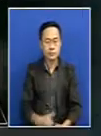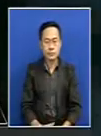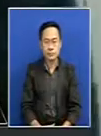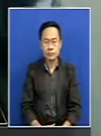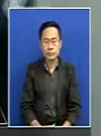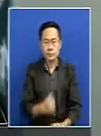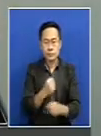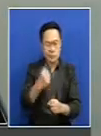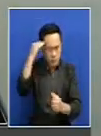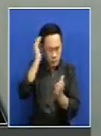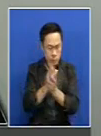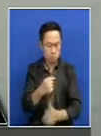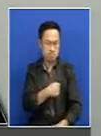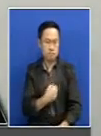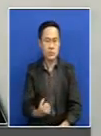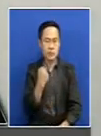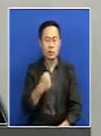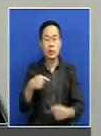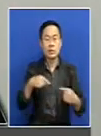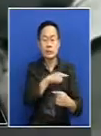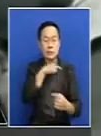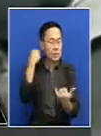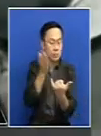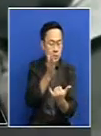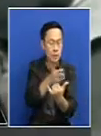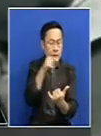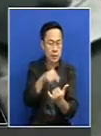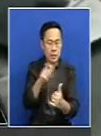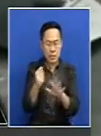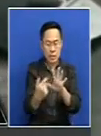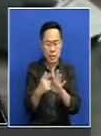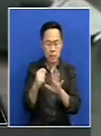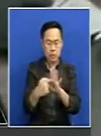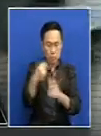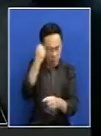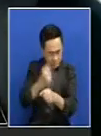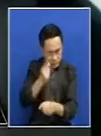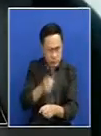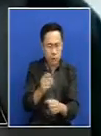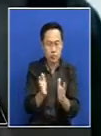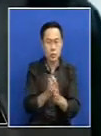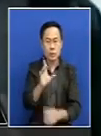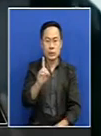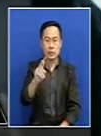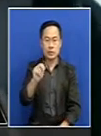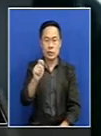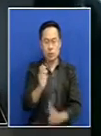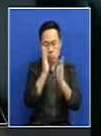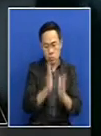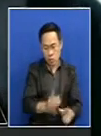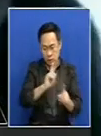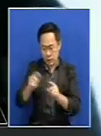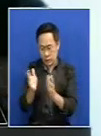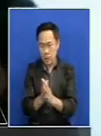ทั้งหมดนี้ทำให้เจ้าหน้าที่มั่นใจว่าสำหรับการฆ่านั้นนายอาตูเป็นผู้กระทำส่วนเรื่อง DNA ของบุคคลอื่นที่พ